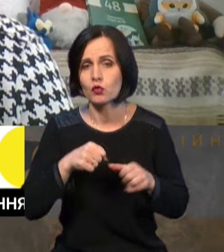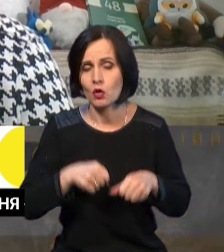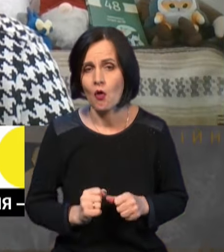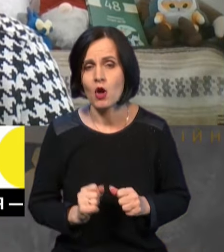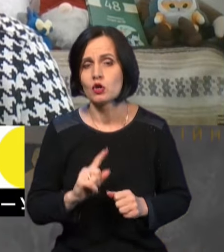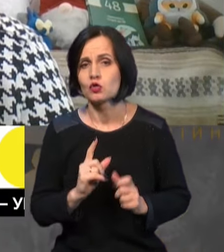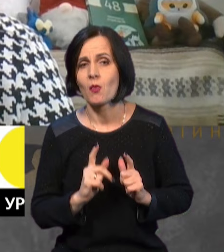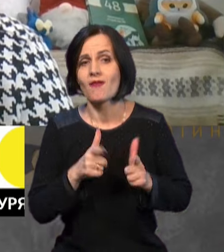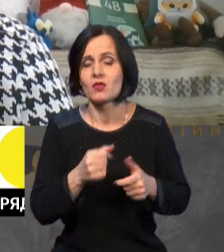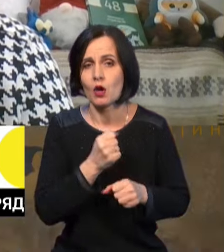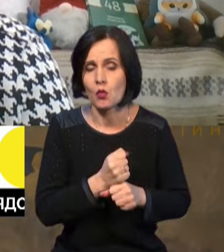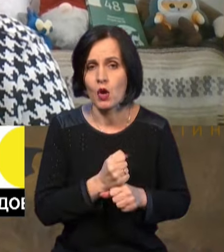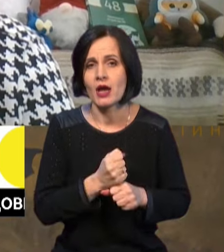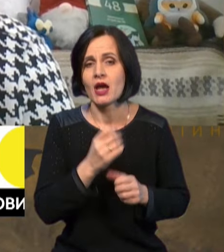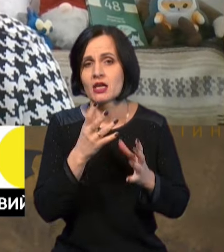досягнення повноліття?